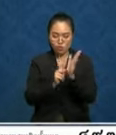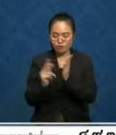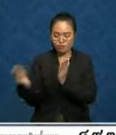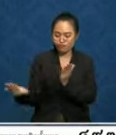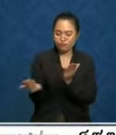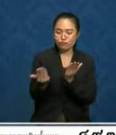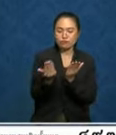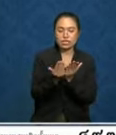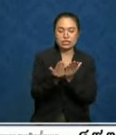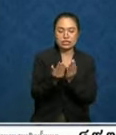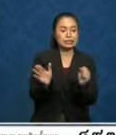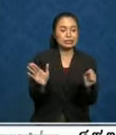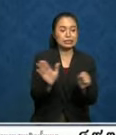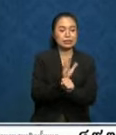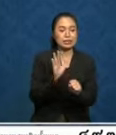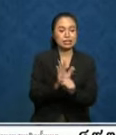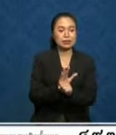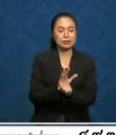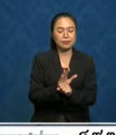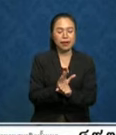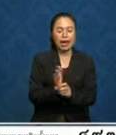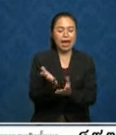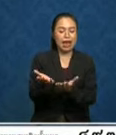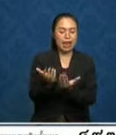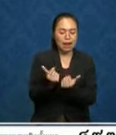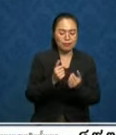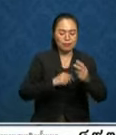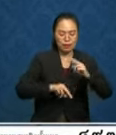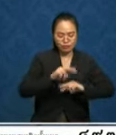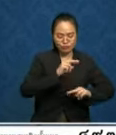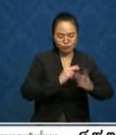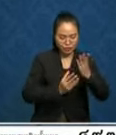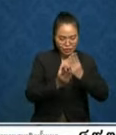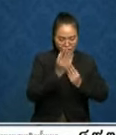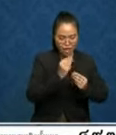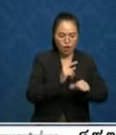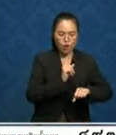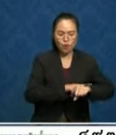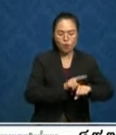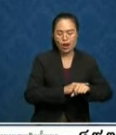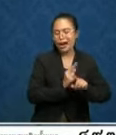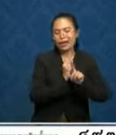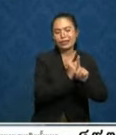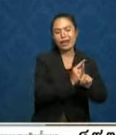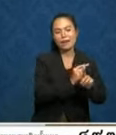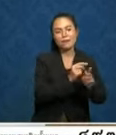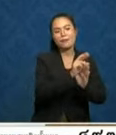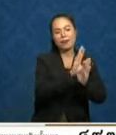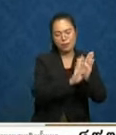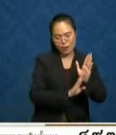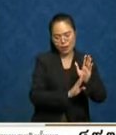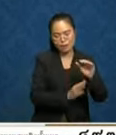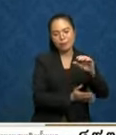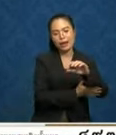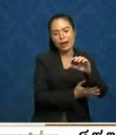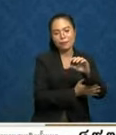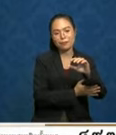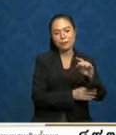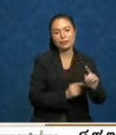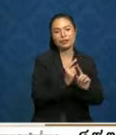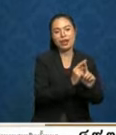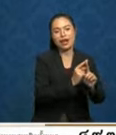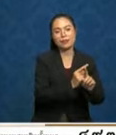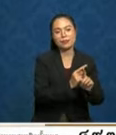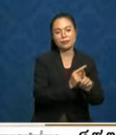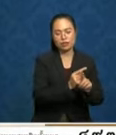คอบรับไปศึกษาเนี่ยก็ใช้เวลาระยะหนึ่งตามข้อบังคับกลับมาคราวนี้ก็จะมีกฎหมายประก